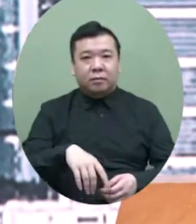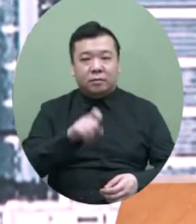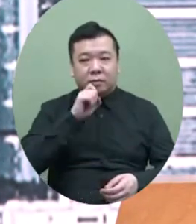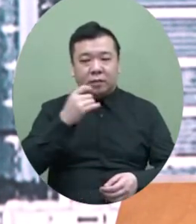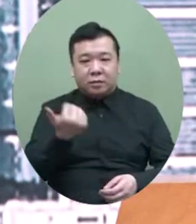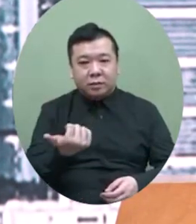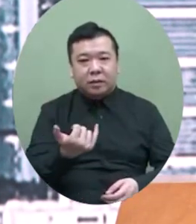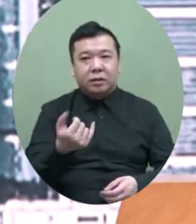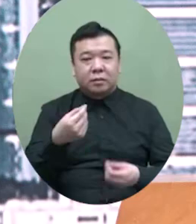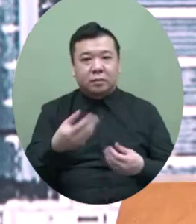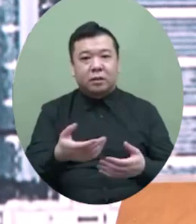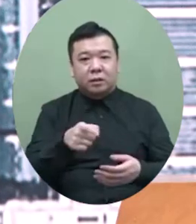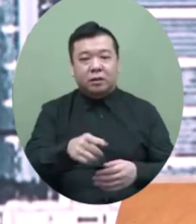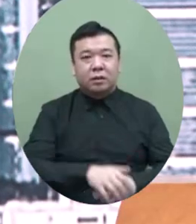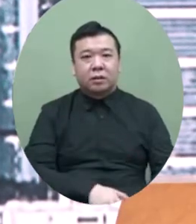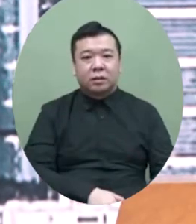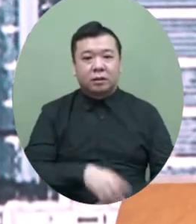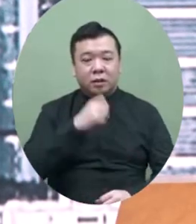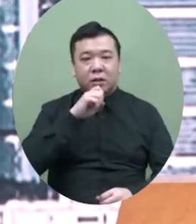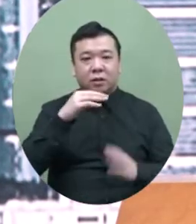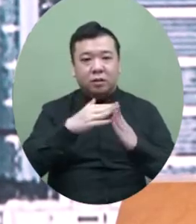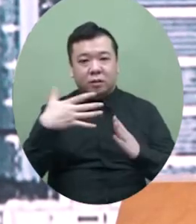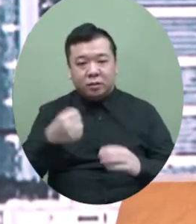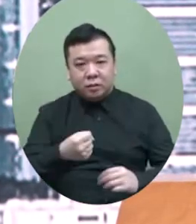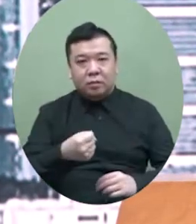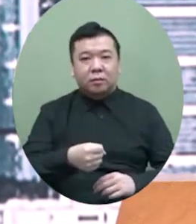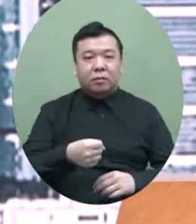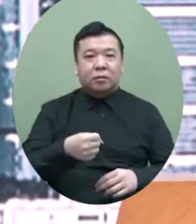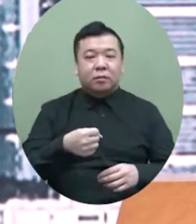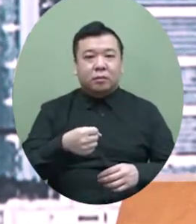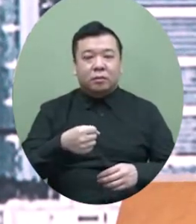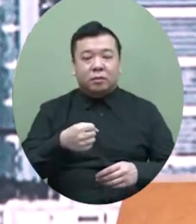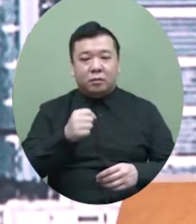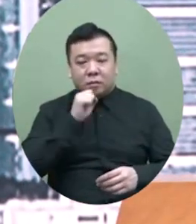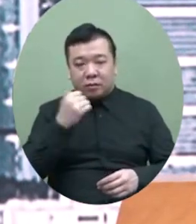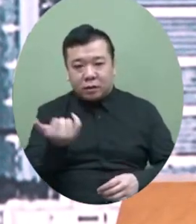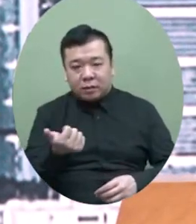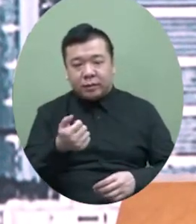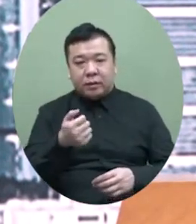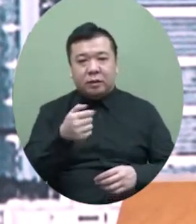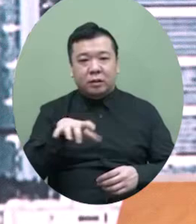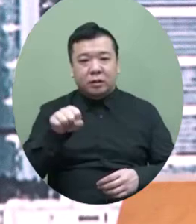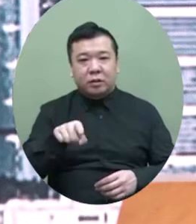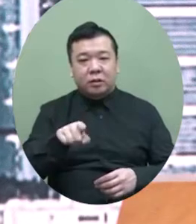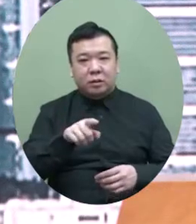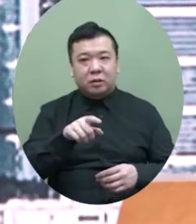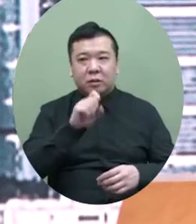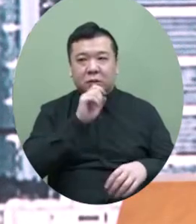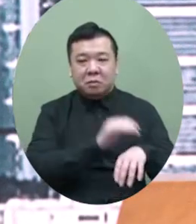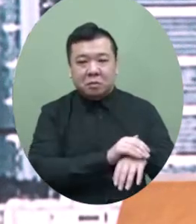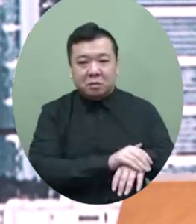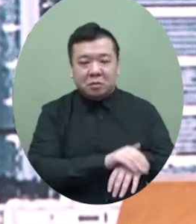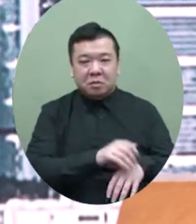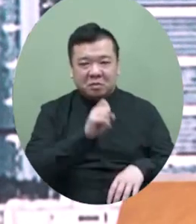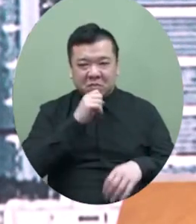評估，然後交由局長咧嚟到去審批可以用嘅，所以並冇存在任何嘅